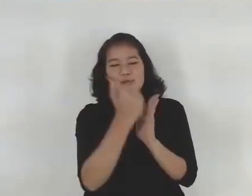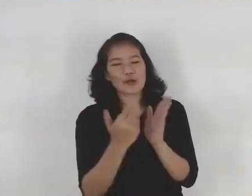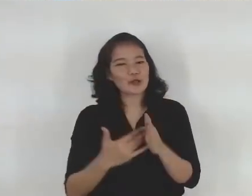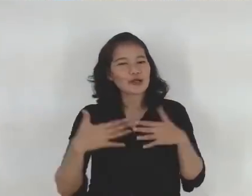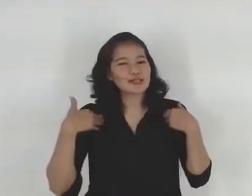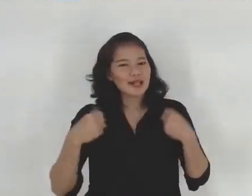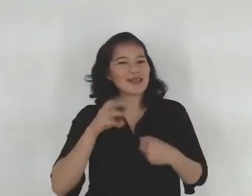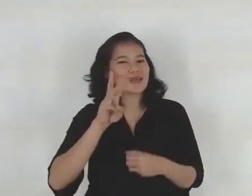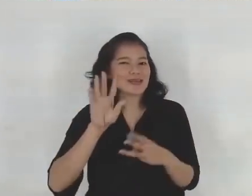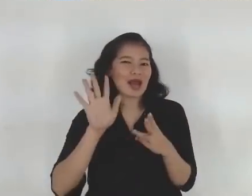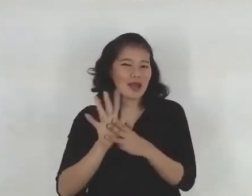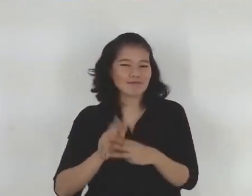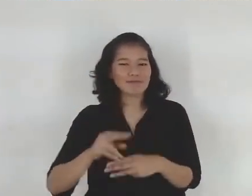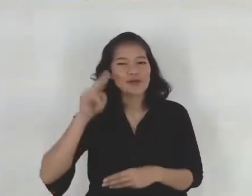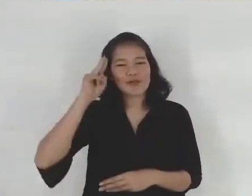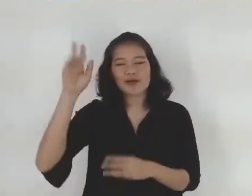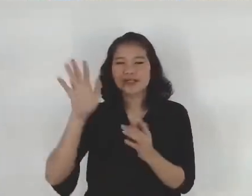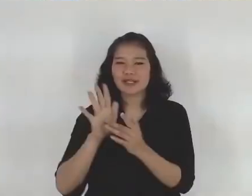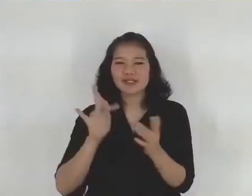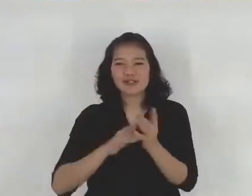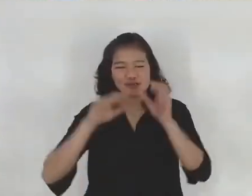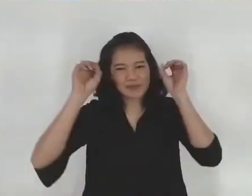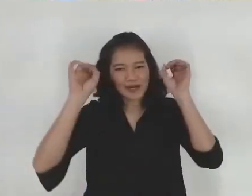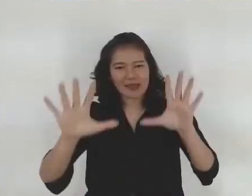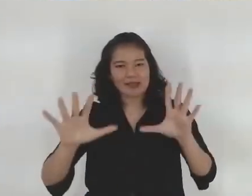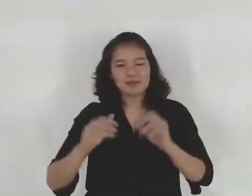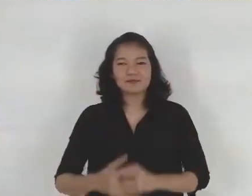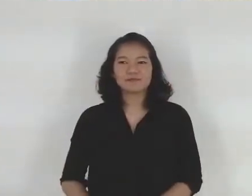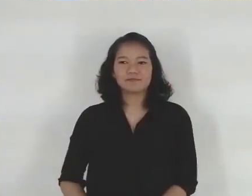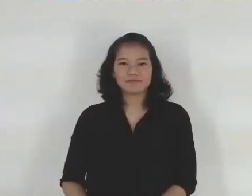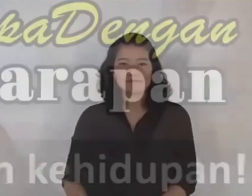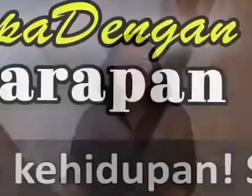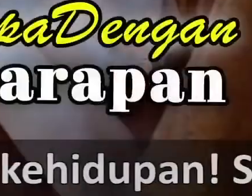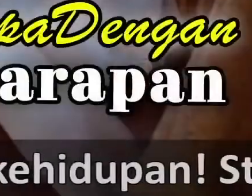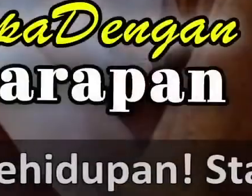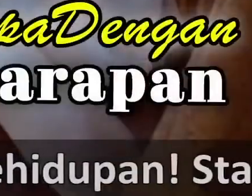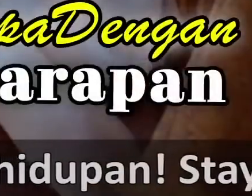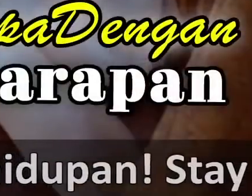3M Tuhan Yesus memberkati hai